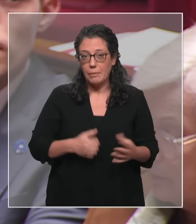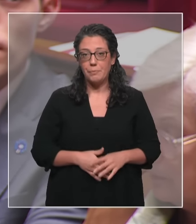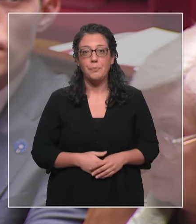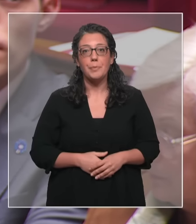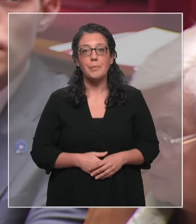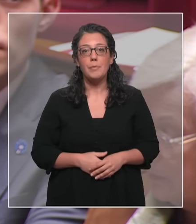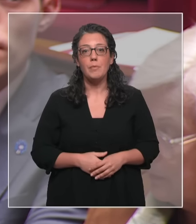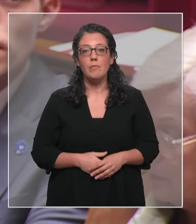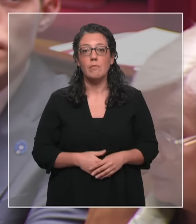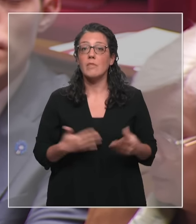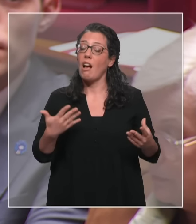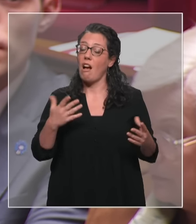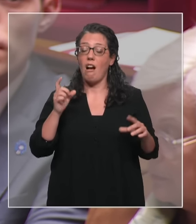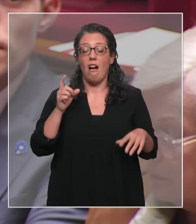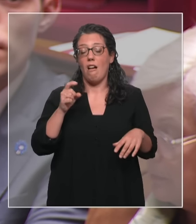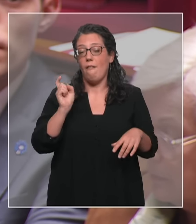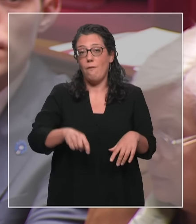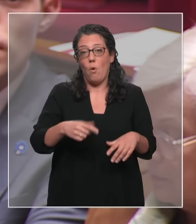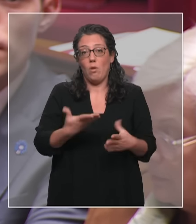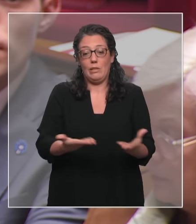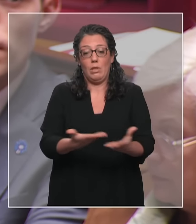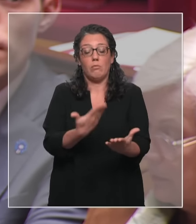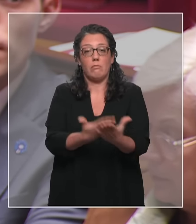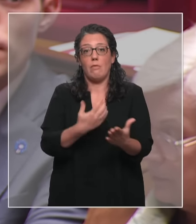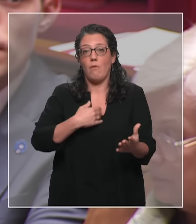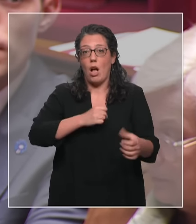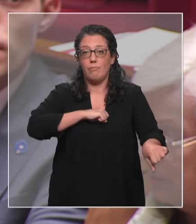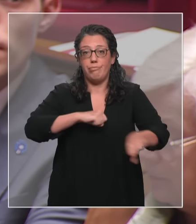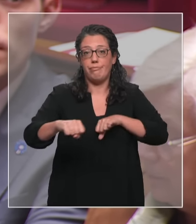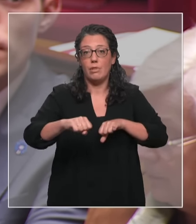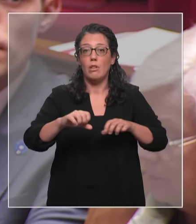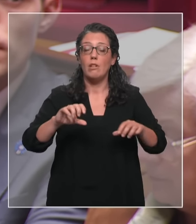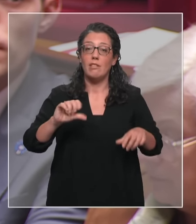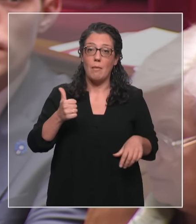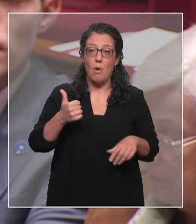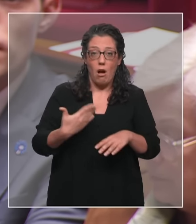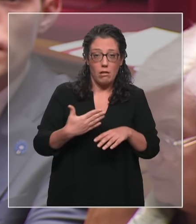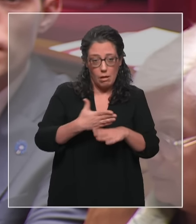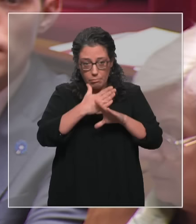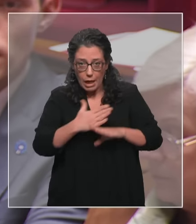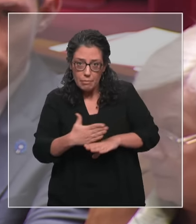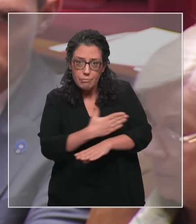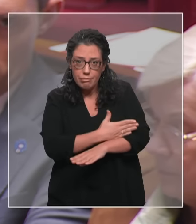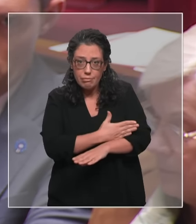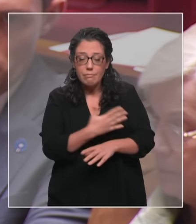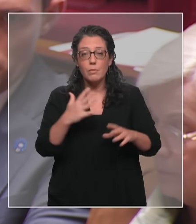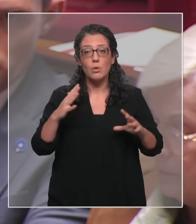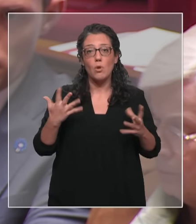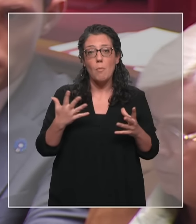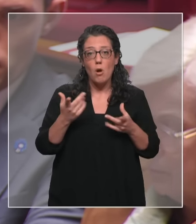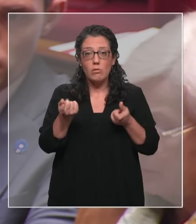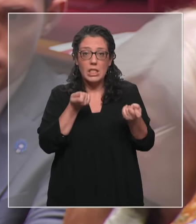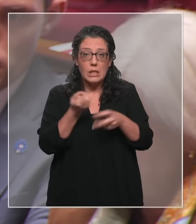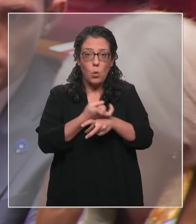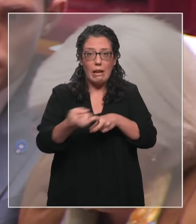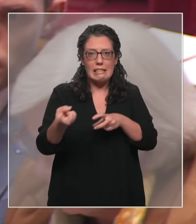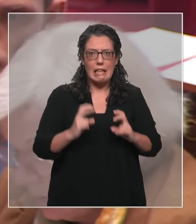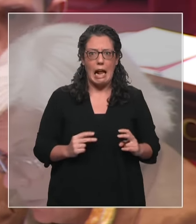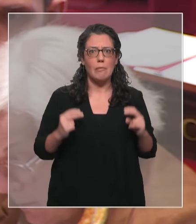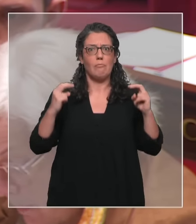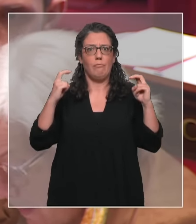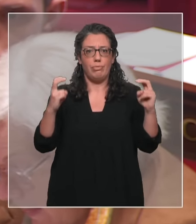il faut agir. Cela veut dire d'une part anticiper, monter notre niveau de gestion du risque. C'est tout